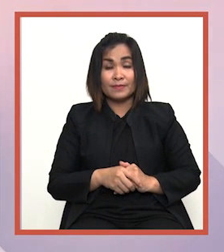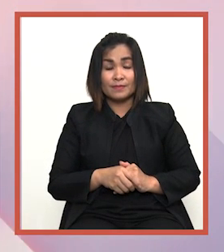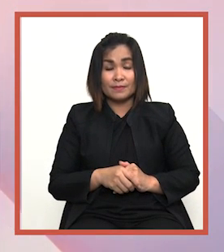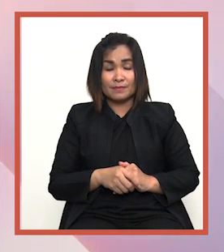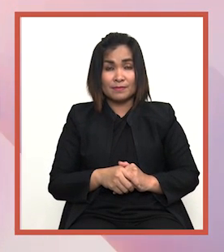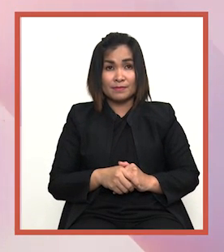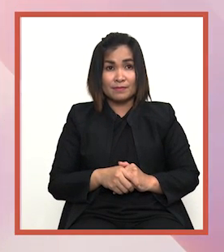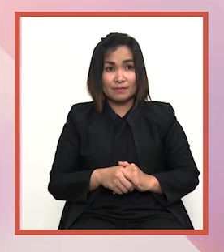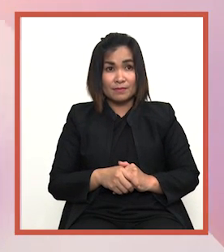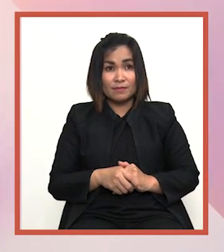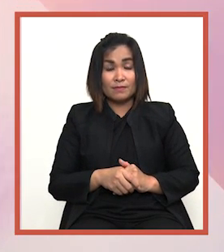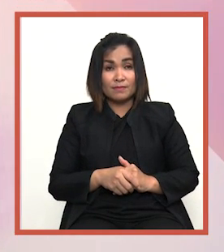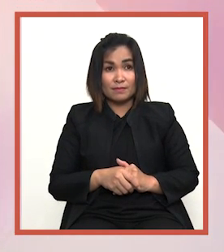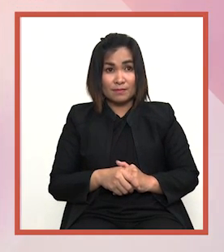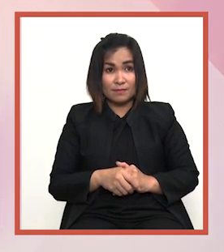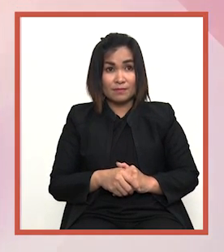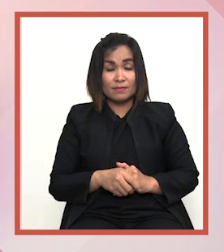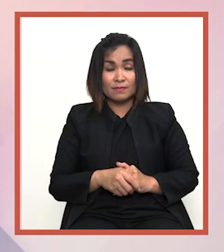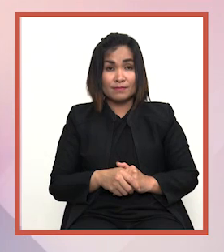ะครับ